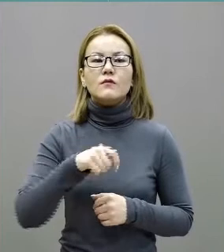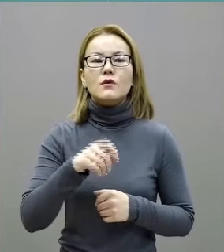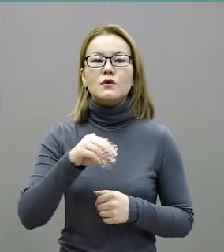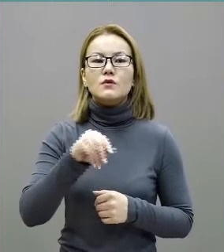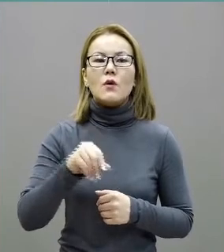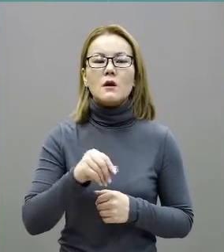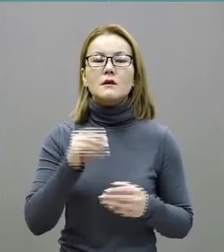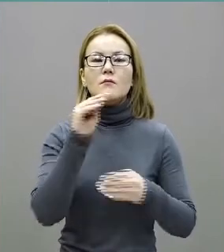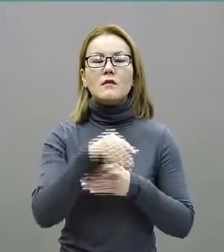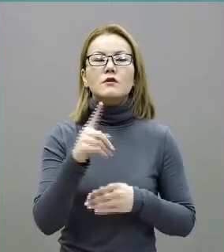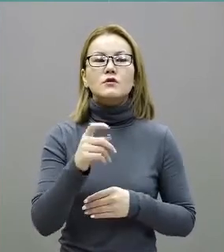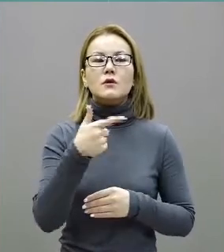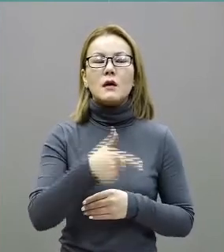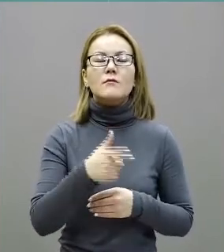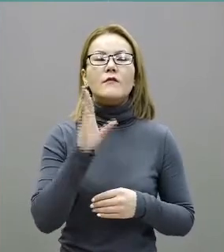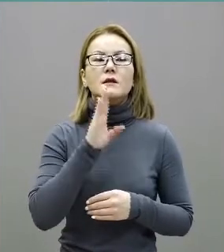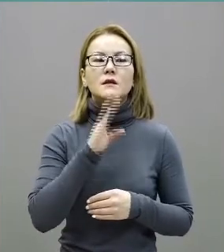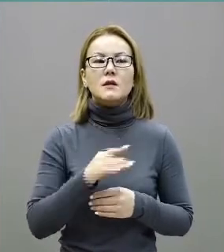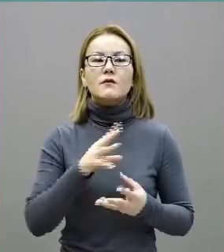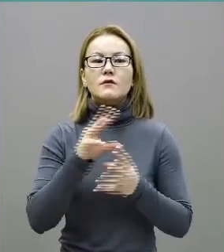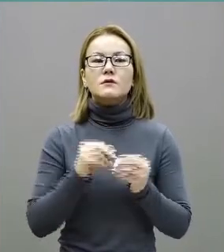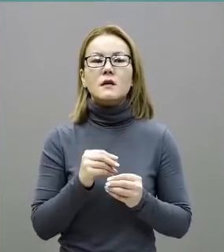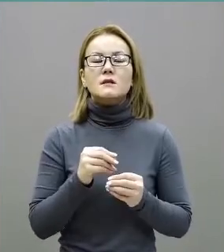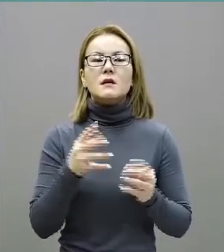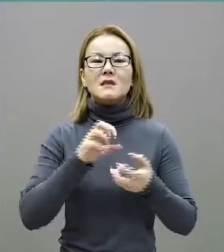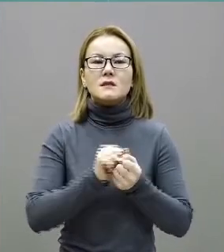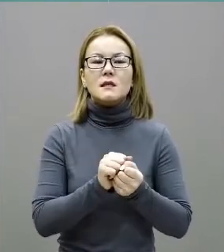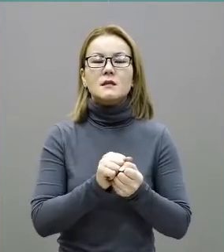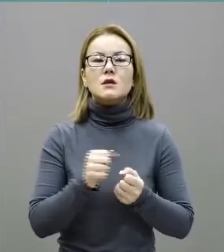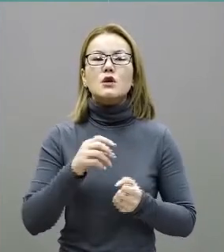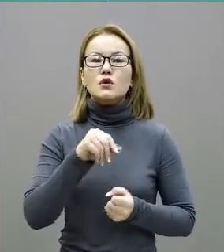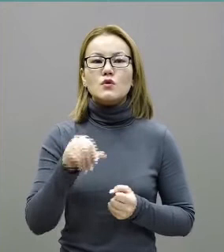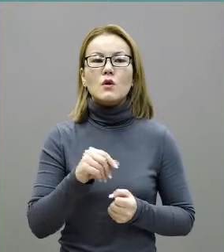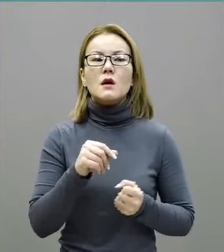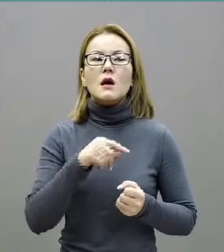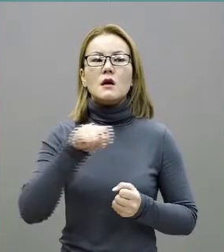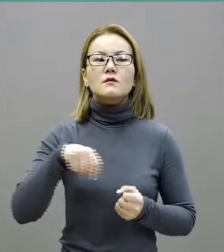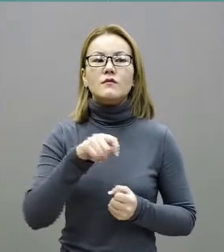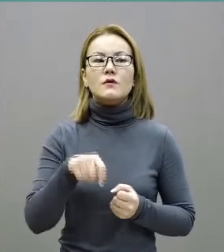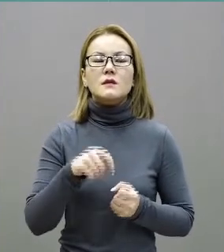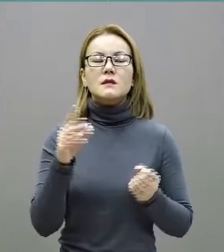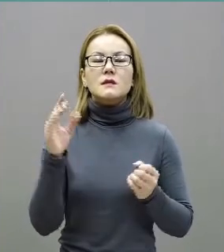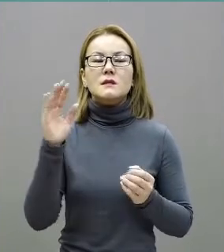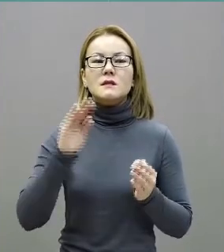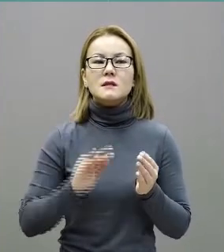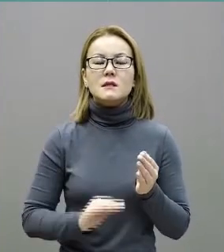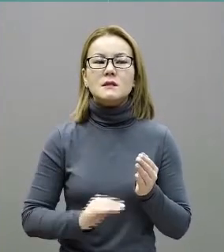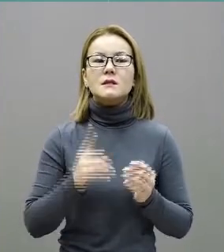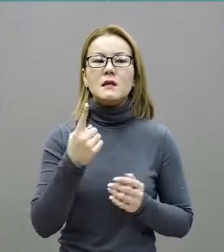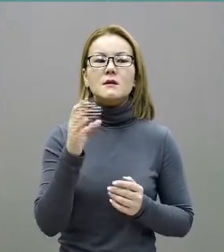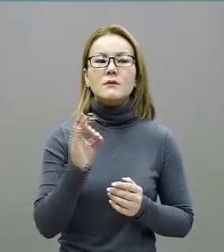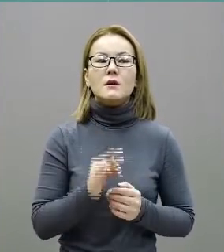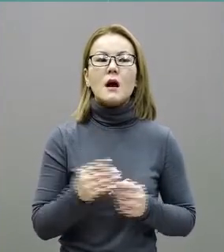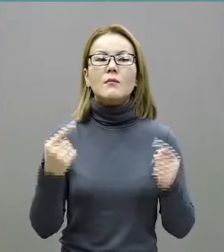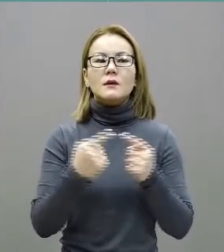результате концентрация соли в растворе снизилась на 1 процент определите первоначальную массу раствора если известно что в